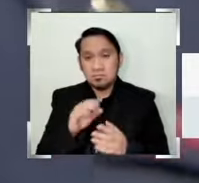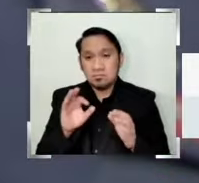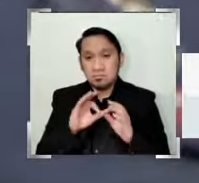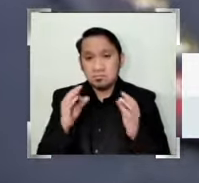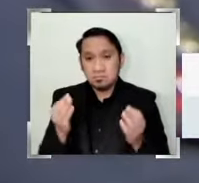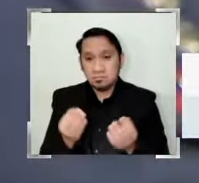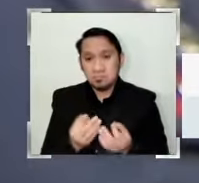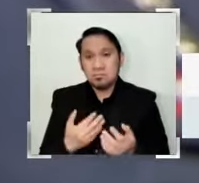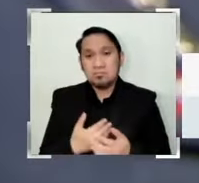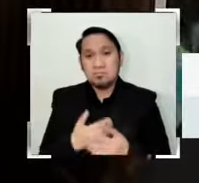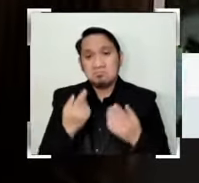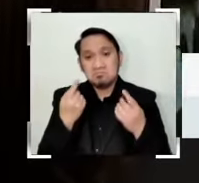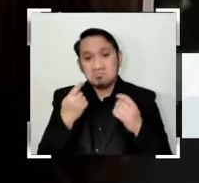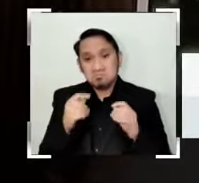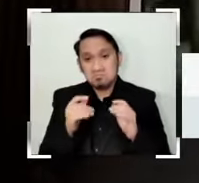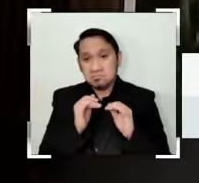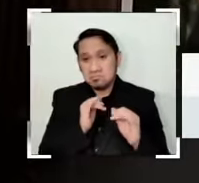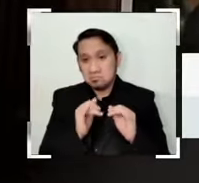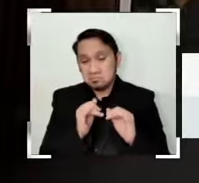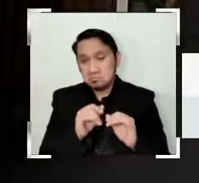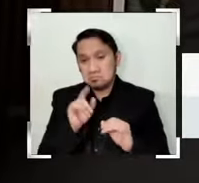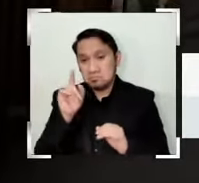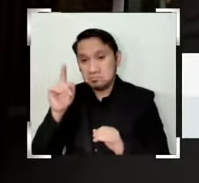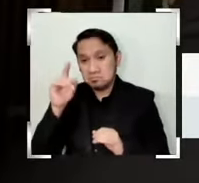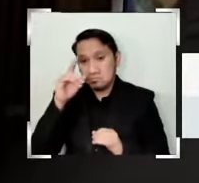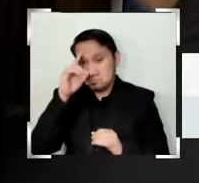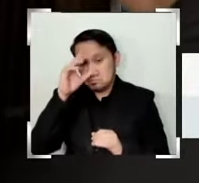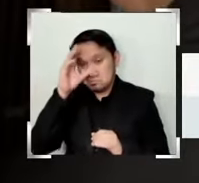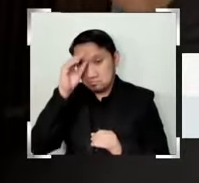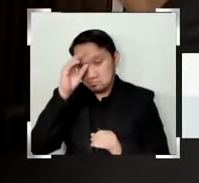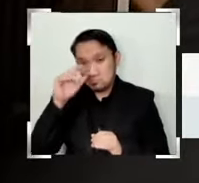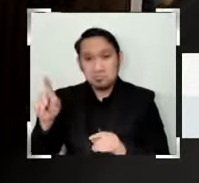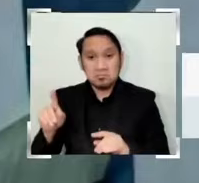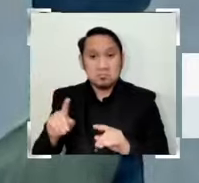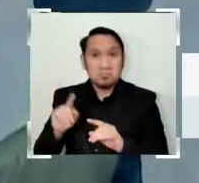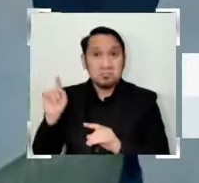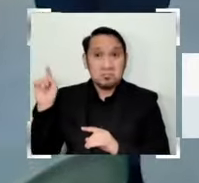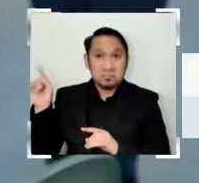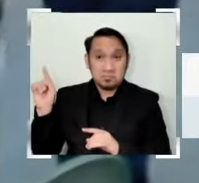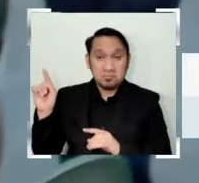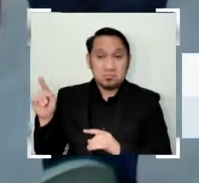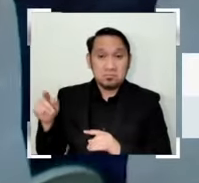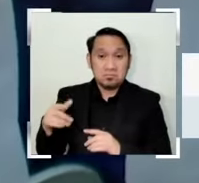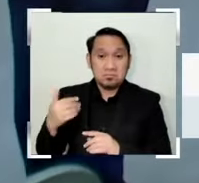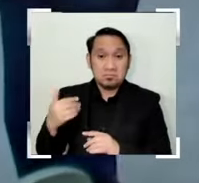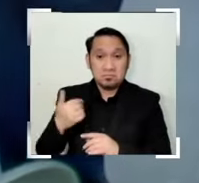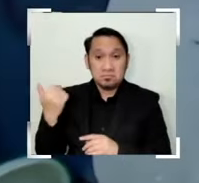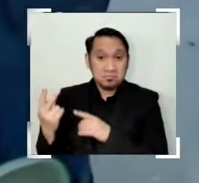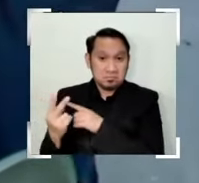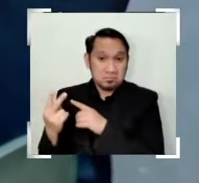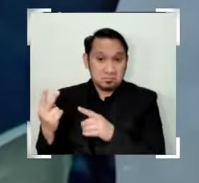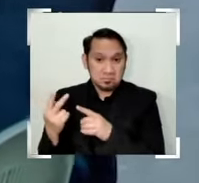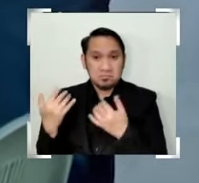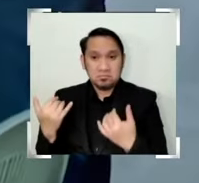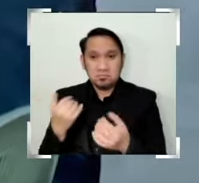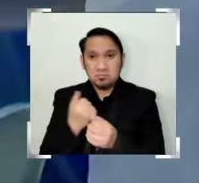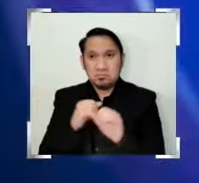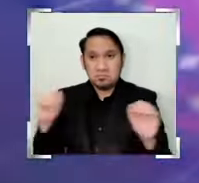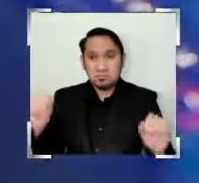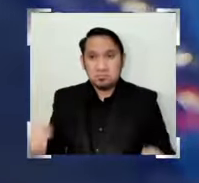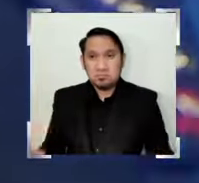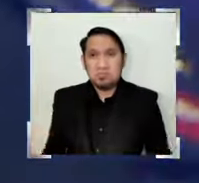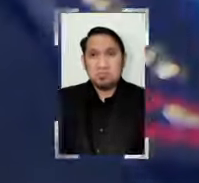na makunan ng panig ang suspect. Ang mga biktima naman nasa ligtas ng kalagayan. Para sa GMA Integrated News, Emil Sumangi lang